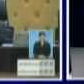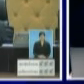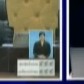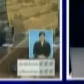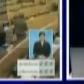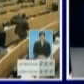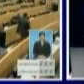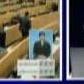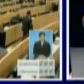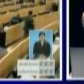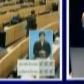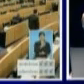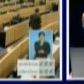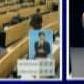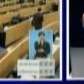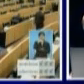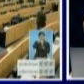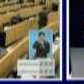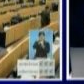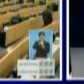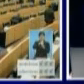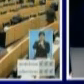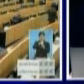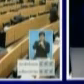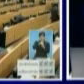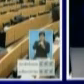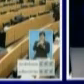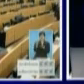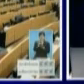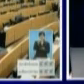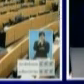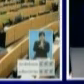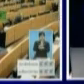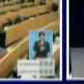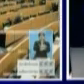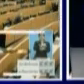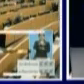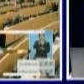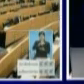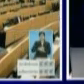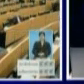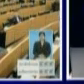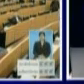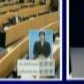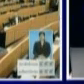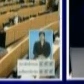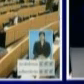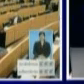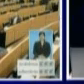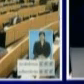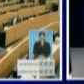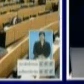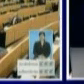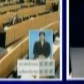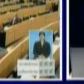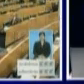ในที่สุดคุณสมศักดิ์แกก็แบบ ปวดหัวมาก สิบนาทีพักสิบนาทีต่อมาเมื่อกลับมาจาก